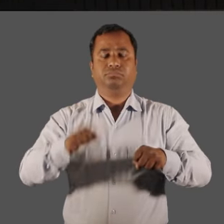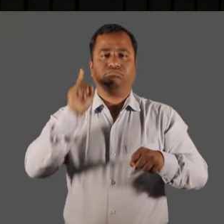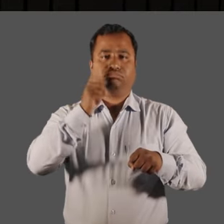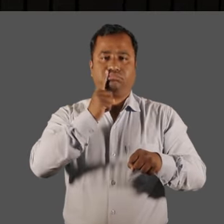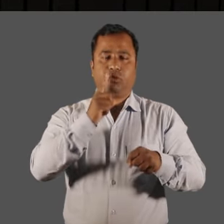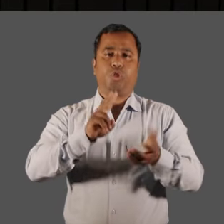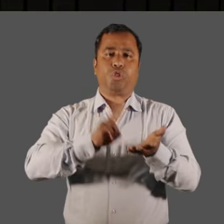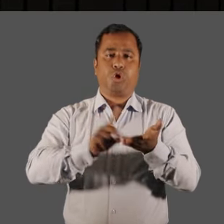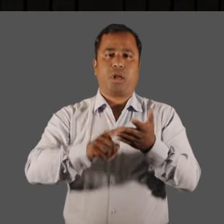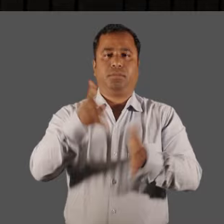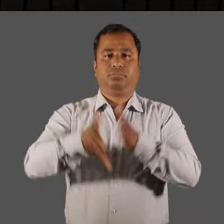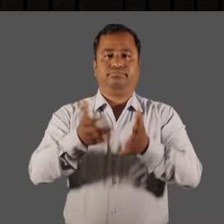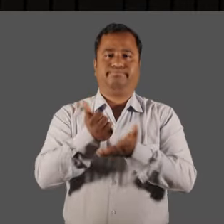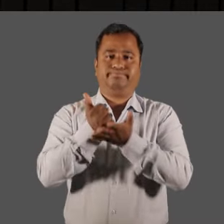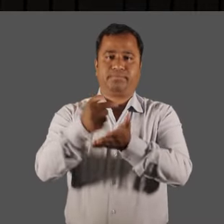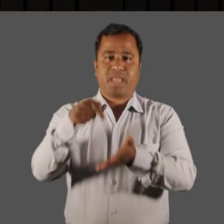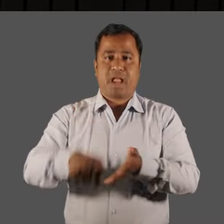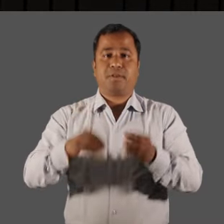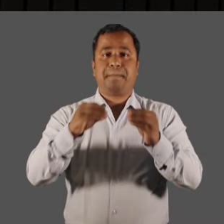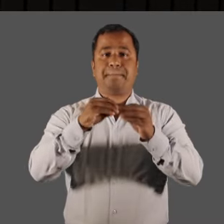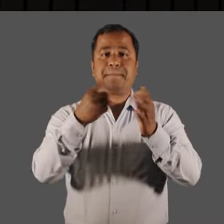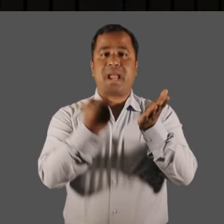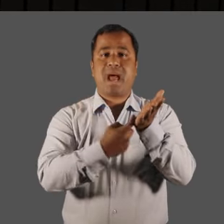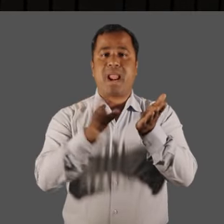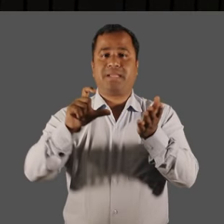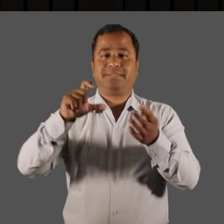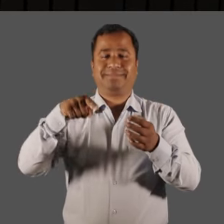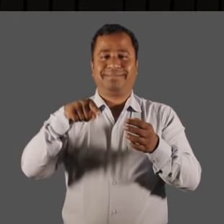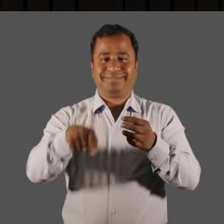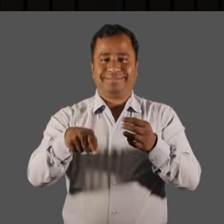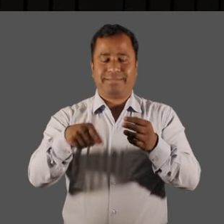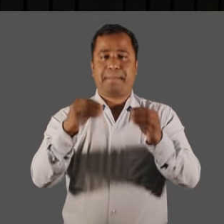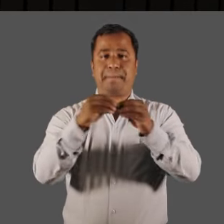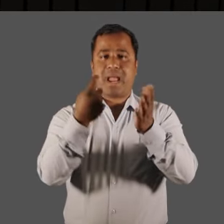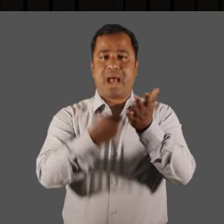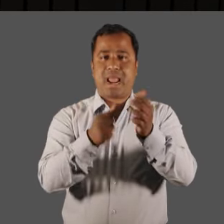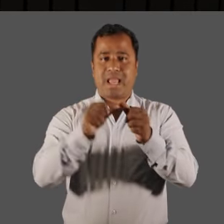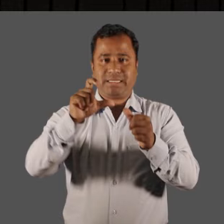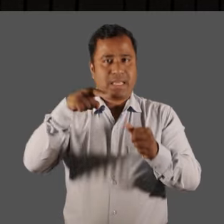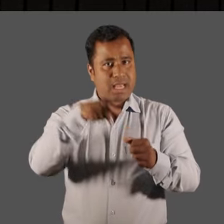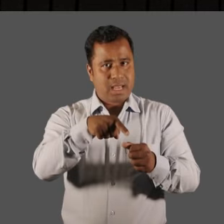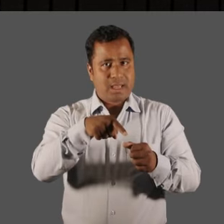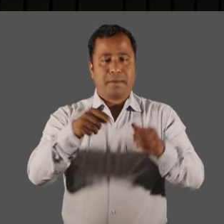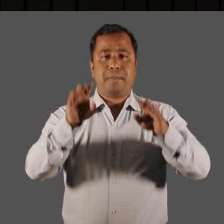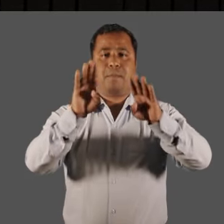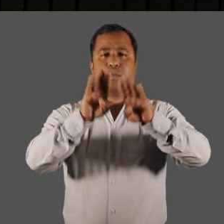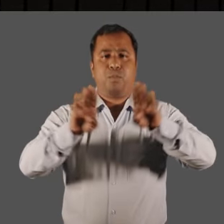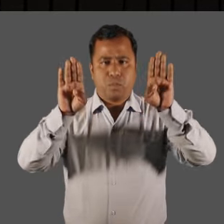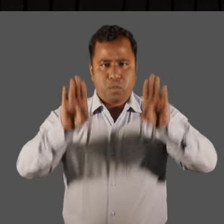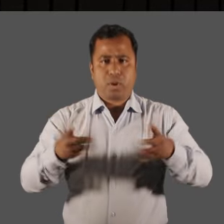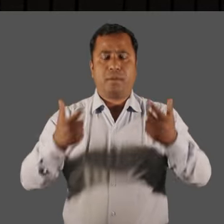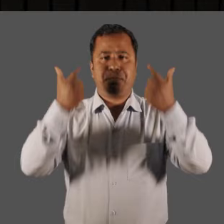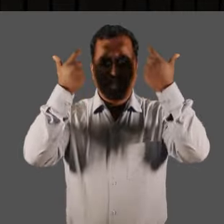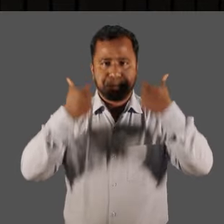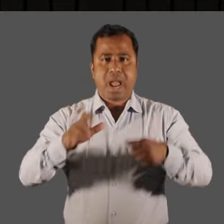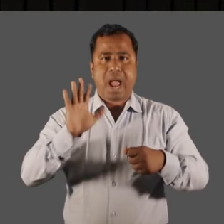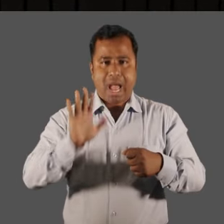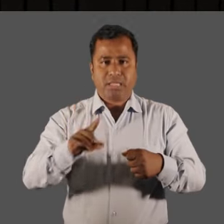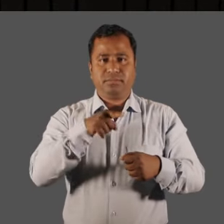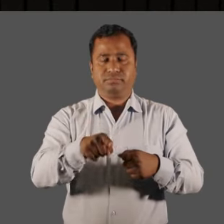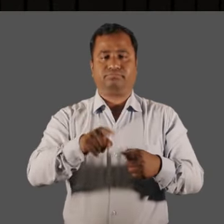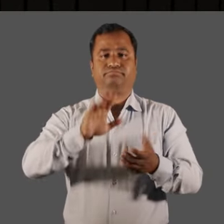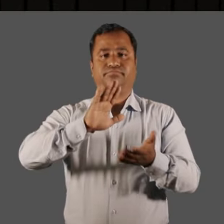হচ্ছে। আপনাদের প্রতিষ্ঠান ব্র্যাকও কিন্তু তাদের ম্যাক্সিমাম প্রোগ্রামগুলোতে চেষ্টা করে যে বিশেষ করে যারা ডিসেবিলিটি রিলেটেড যে প্রোগ্রামগুলো,